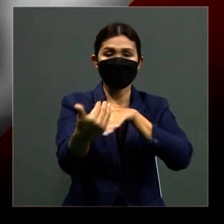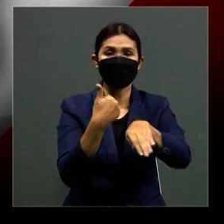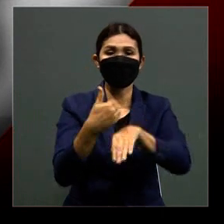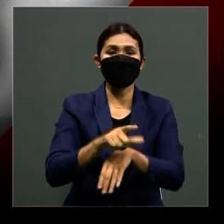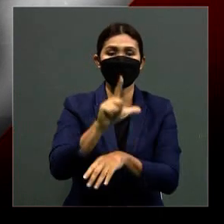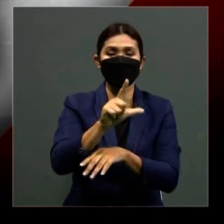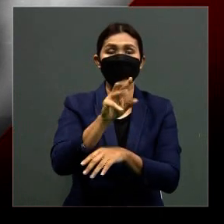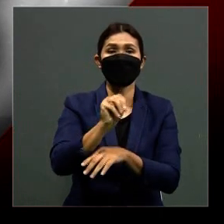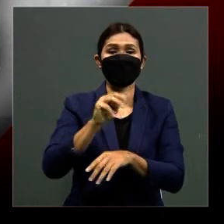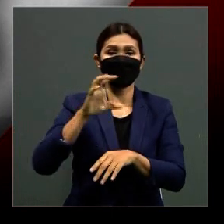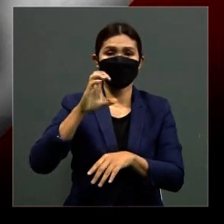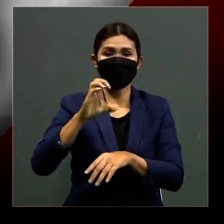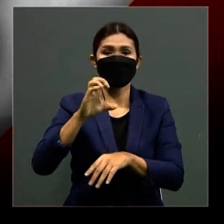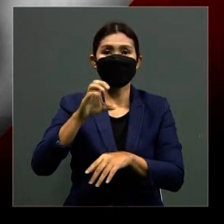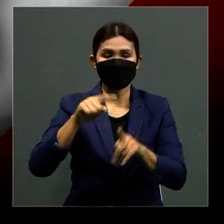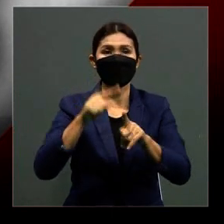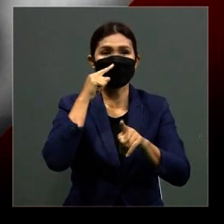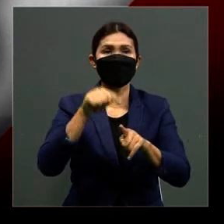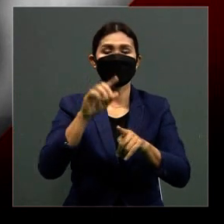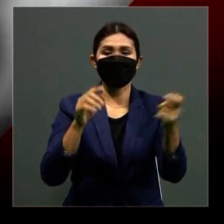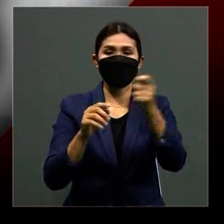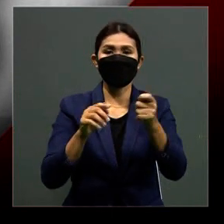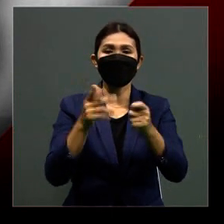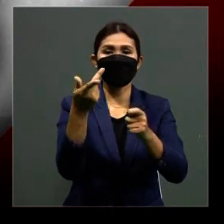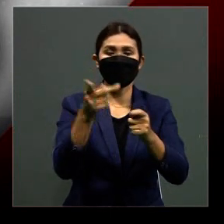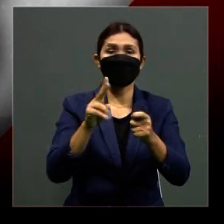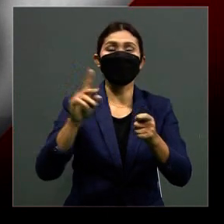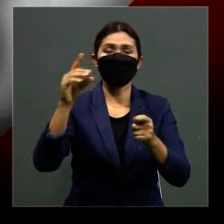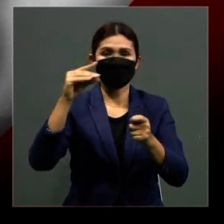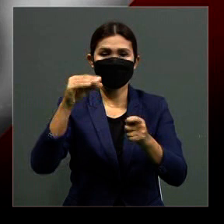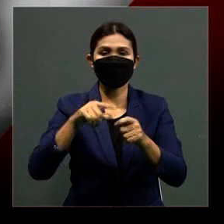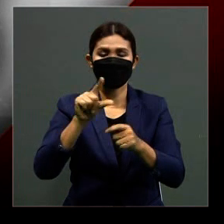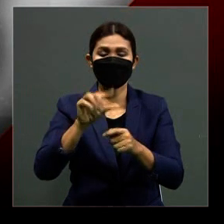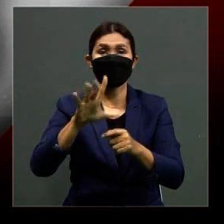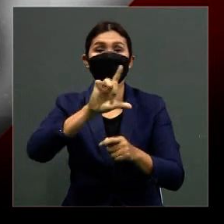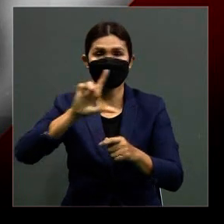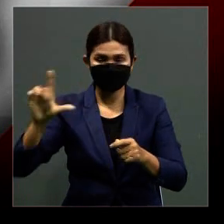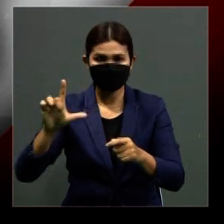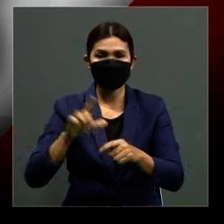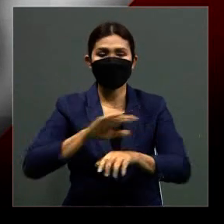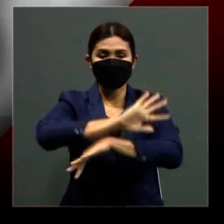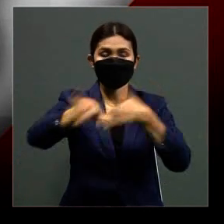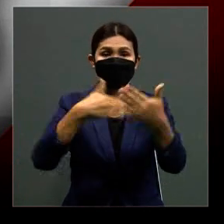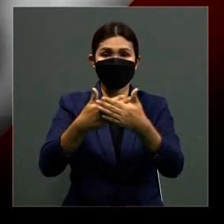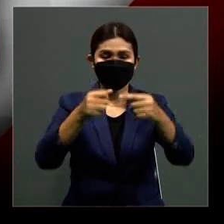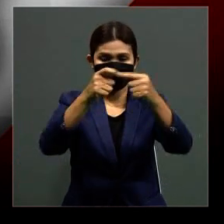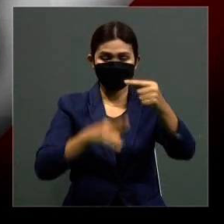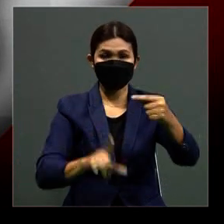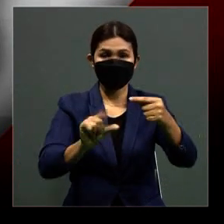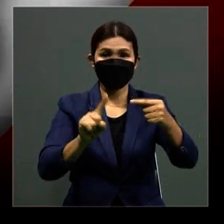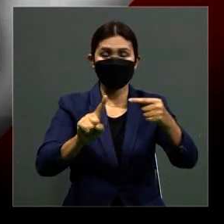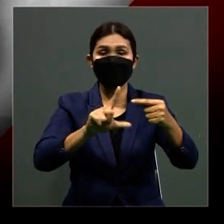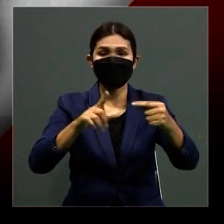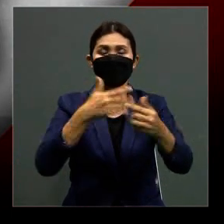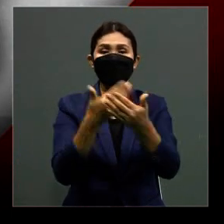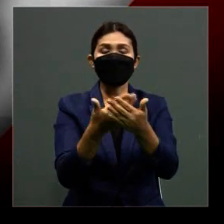lmcฝ่าดุสลนะครับอำเภอควนโดน 255ล้านบาทอย่างที่ได้บอกไป 21โครงการเนี่ยวงเงินรวมๆก็